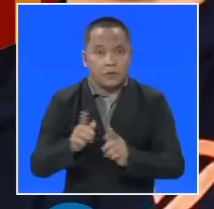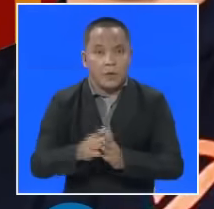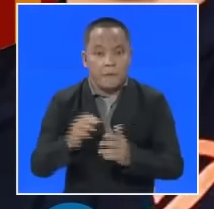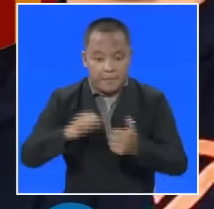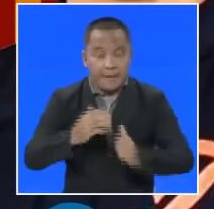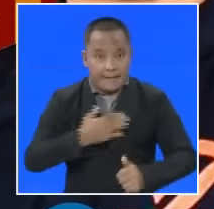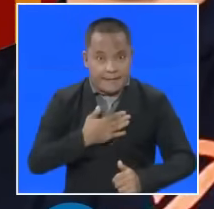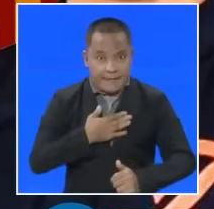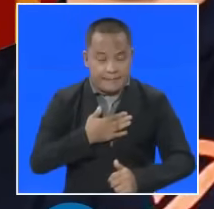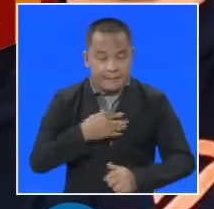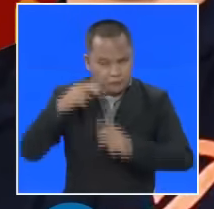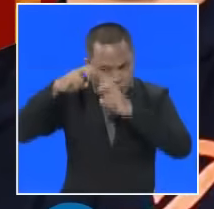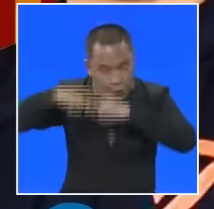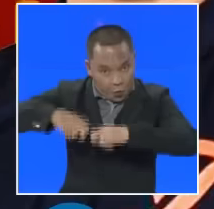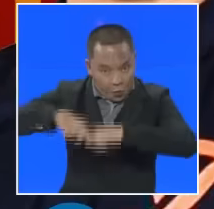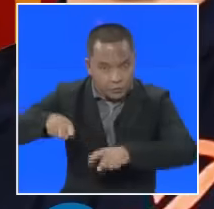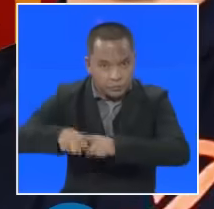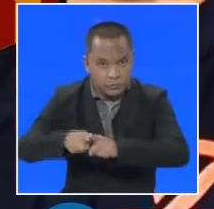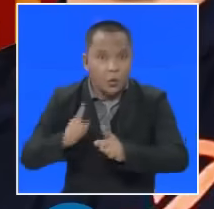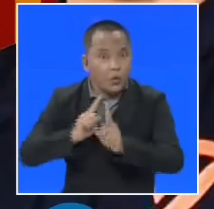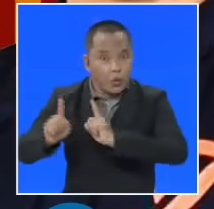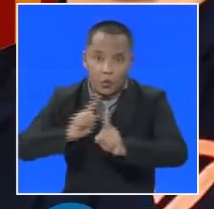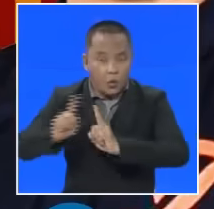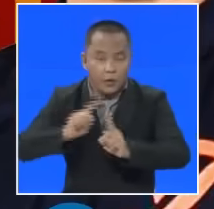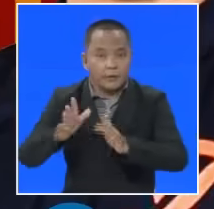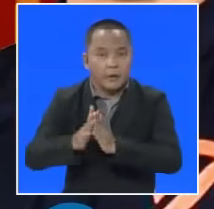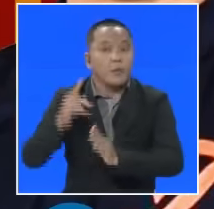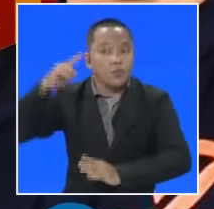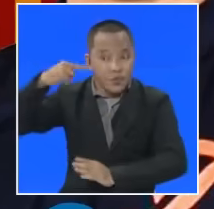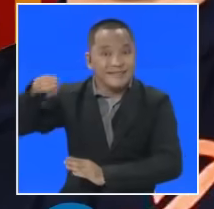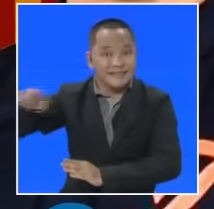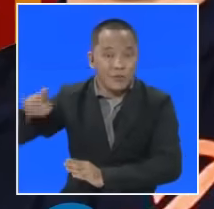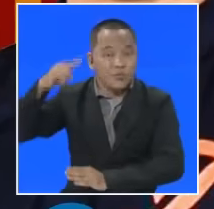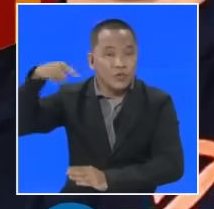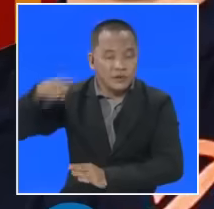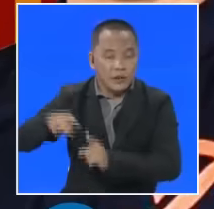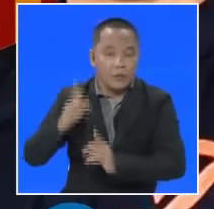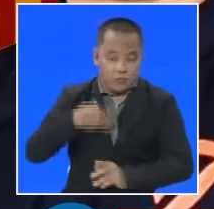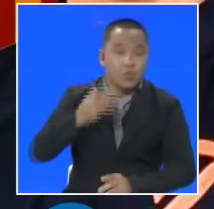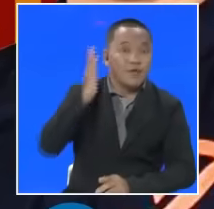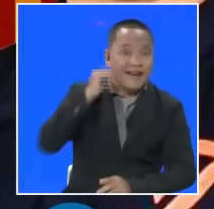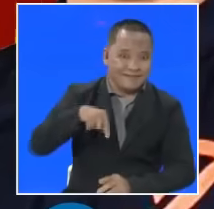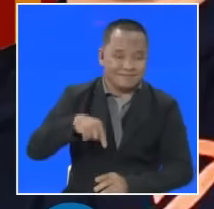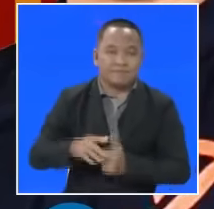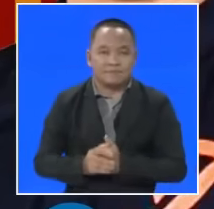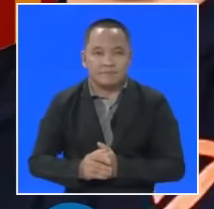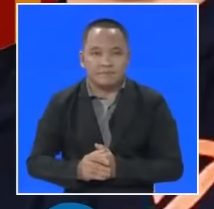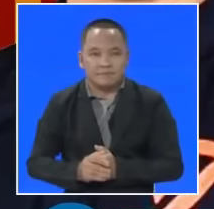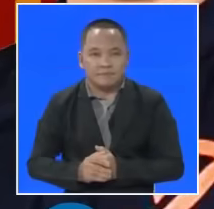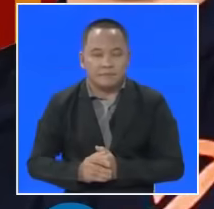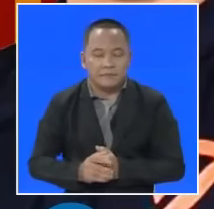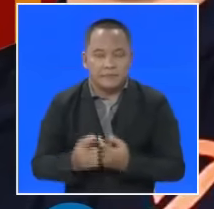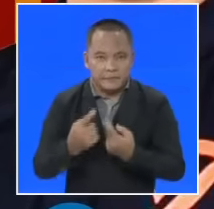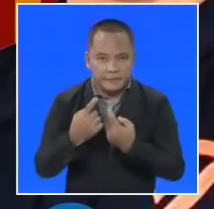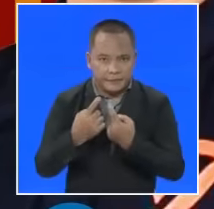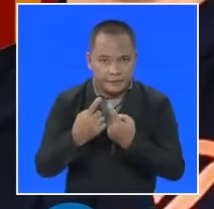เรื่องส่วนตัวที่มันลึกขนาดเนี้ยเราไม่ได้คุยกันเพราะน้องเป็นผู้หญิงด้วยนะครับผมเองก็เป็นผู้ชาย ครับ ก็แต่ว่